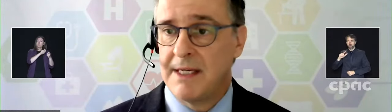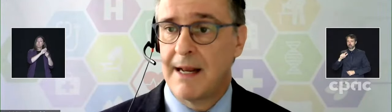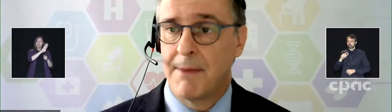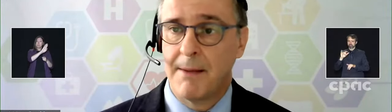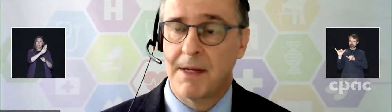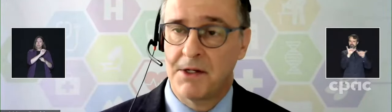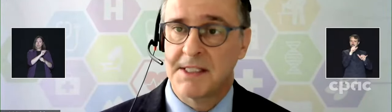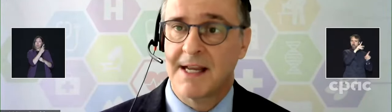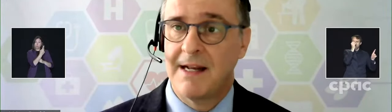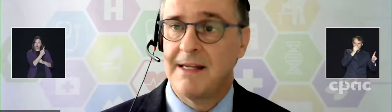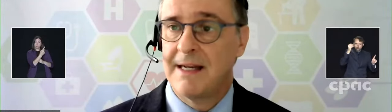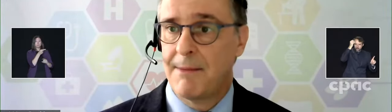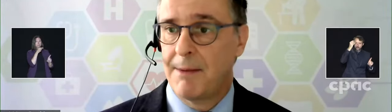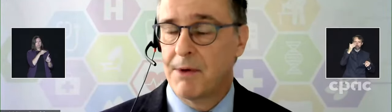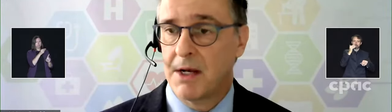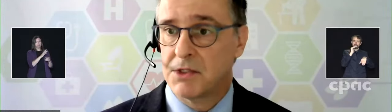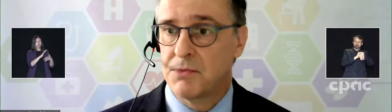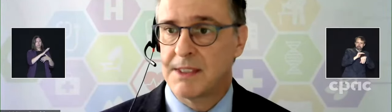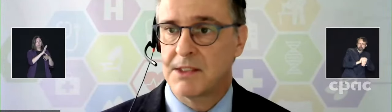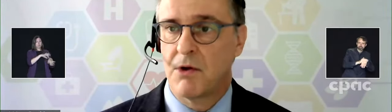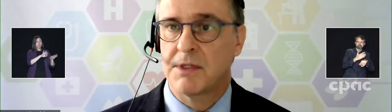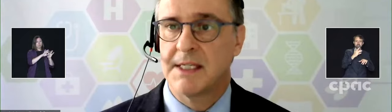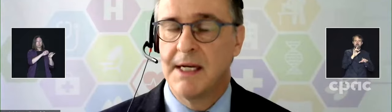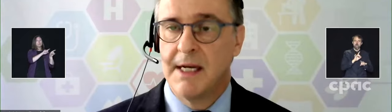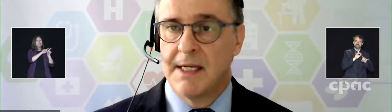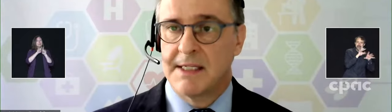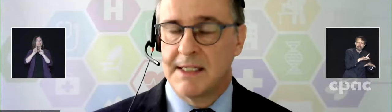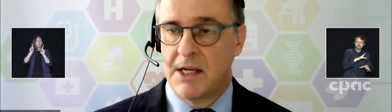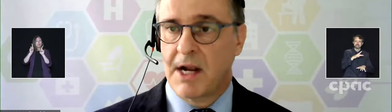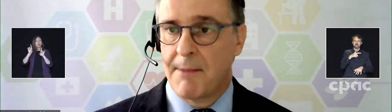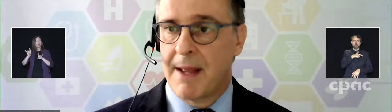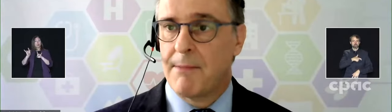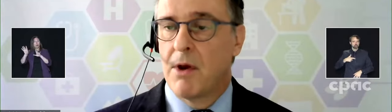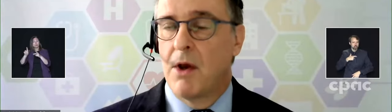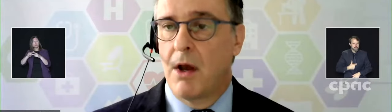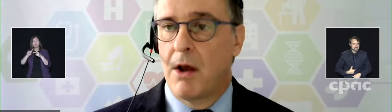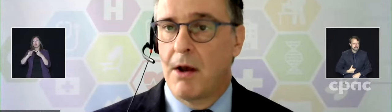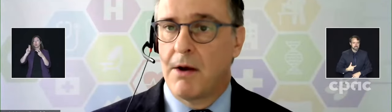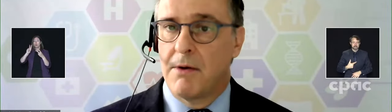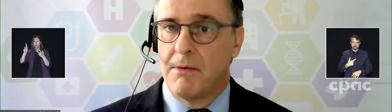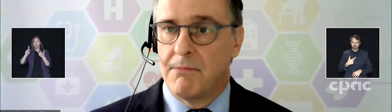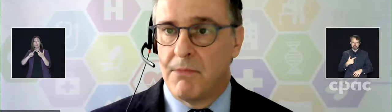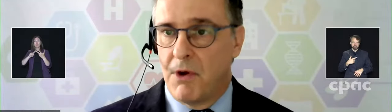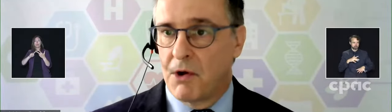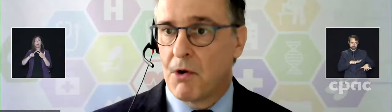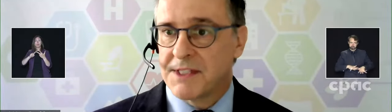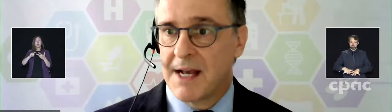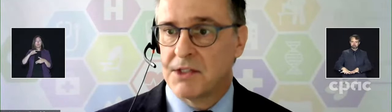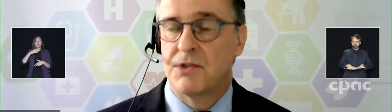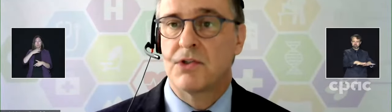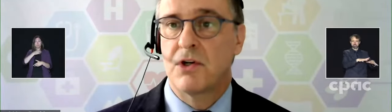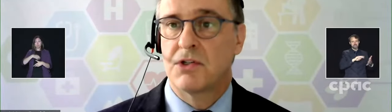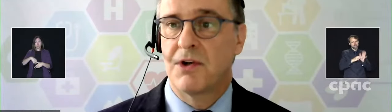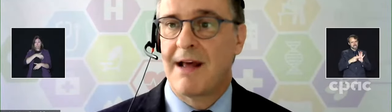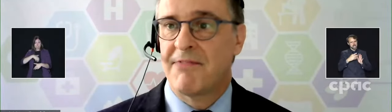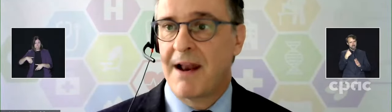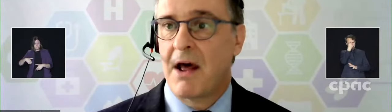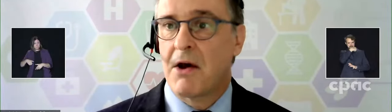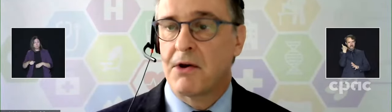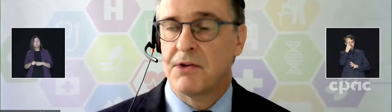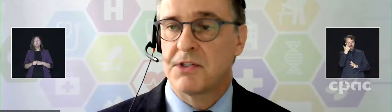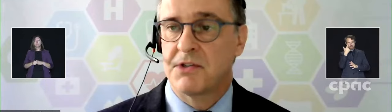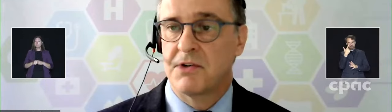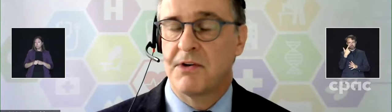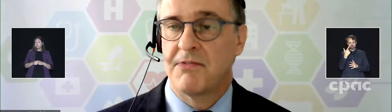'au Royaume-Uni et la même qu'en Australie et la même qu'en Suisse. Donc, il y a quand même un consensus sur la